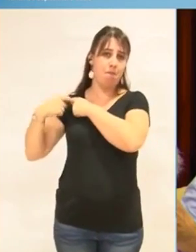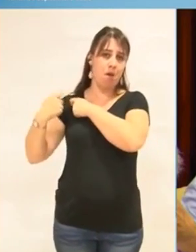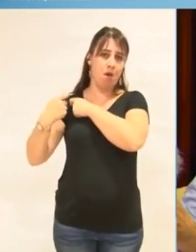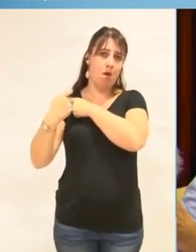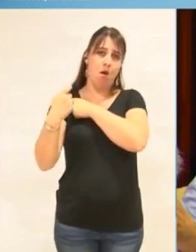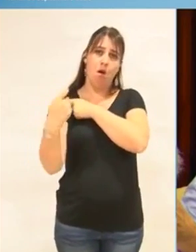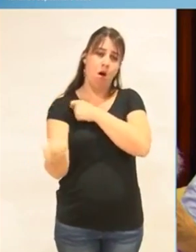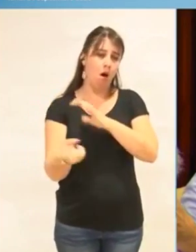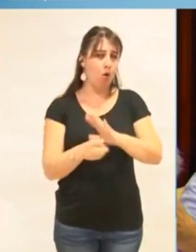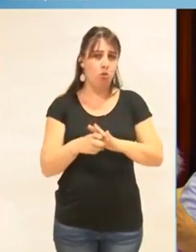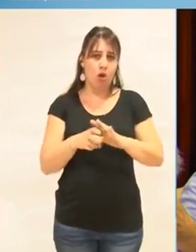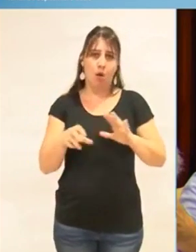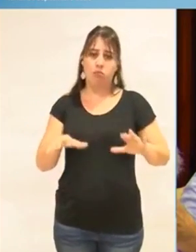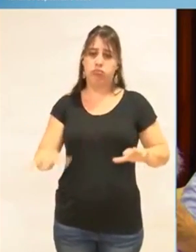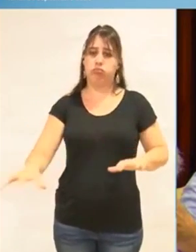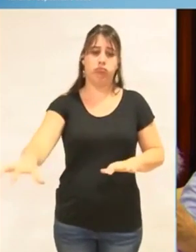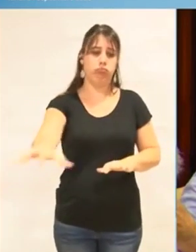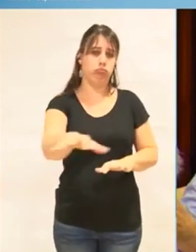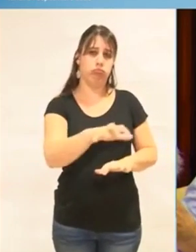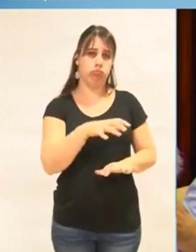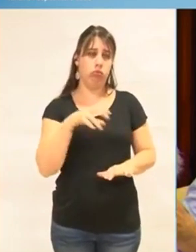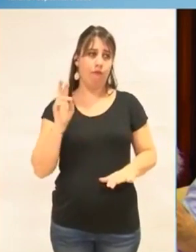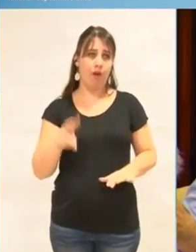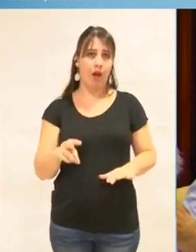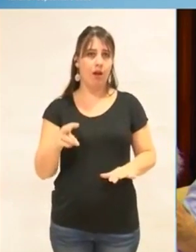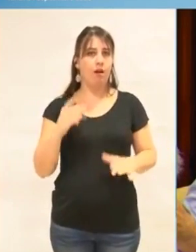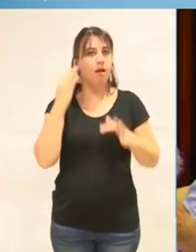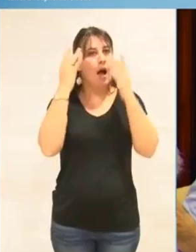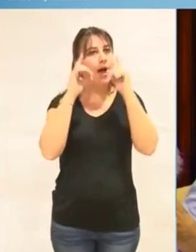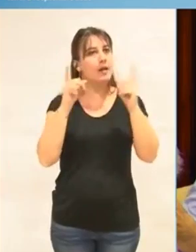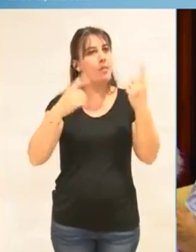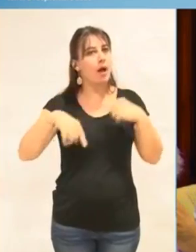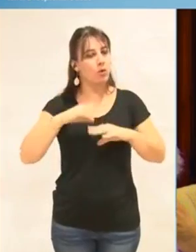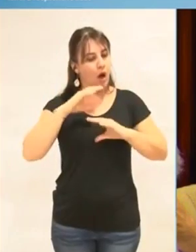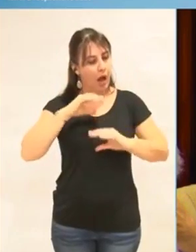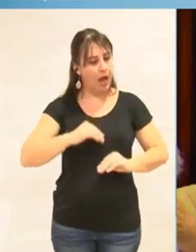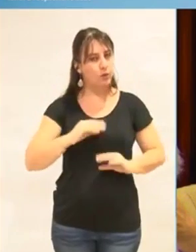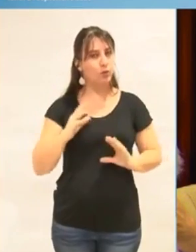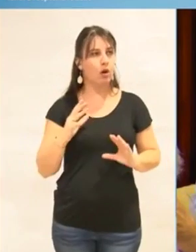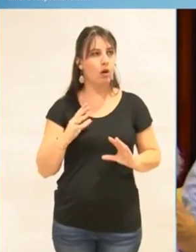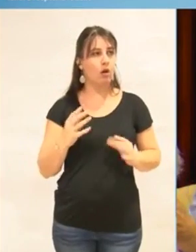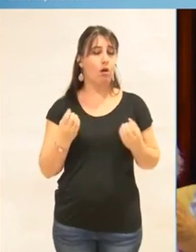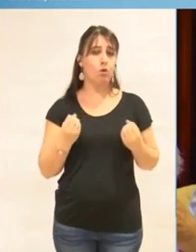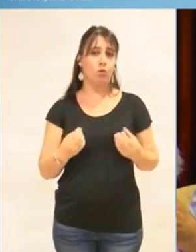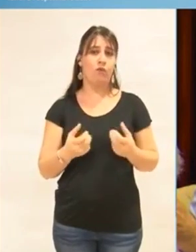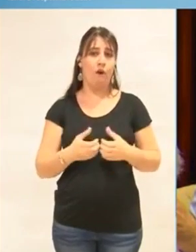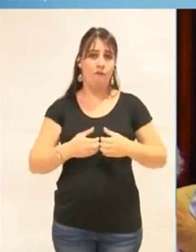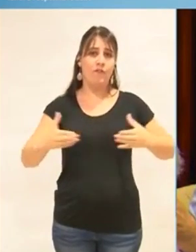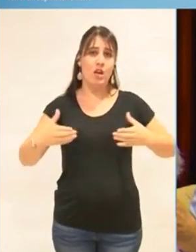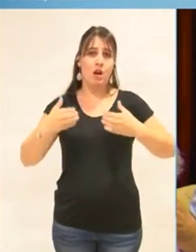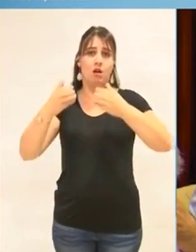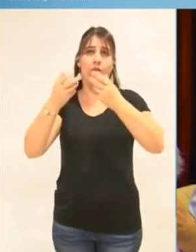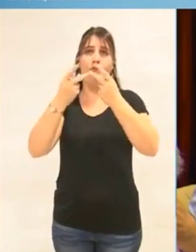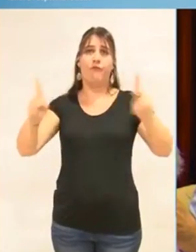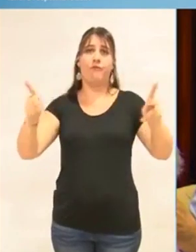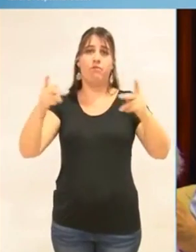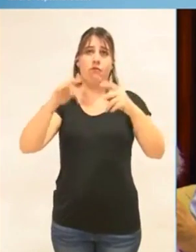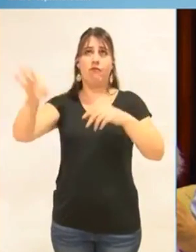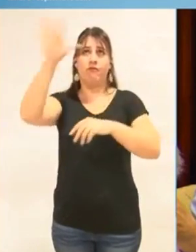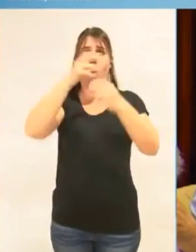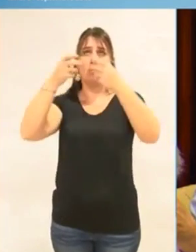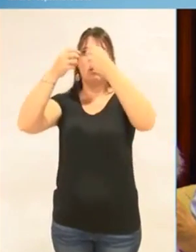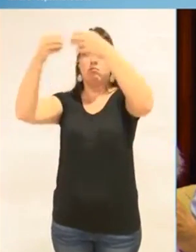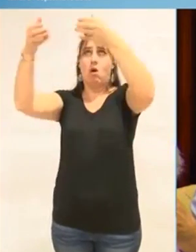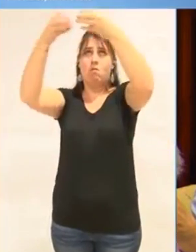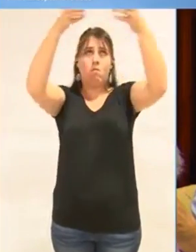agglomération et sur la ville. J'allais dire, rassurons-nous. Malheureusement, beaucoup de grandes agglomérations le vivent aussi, mais